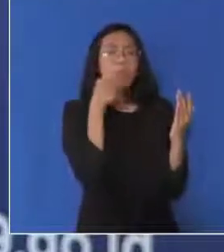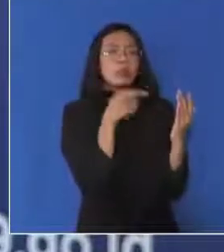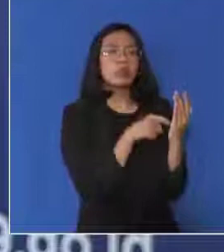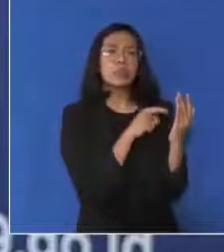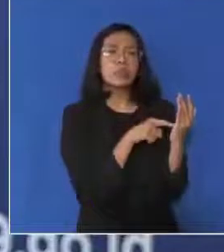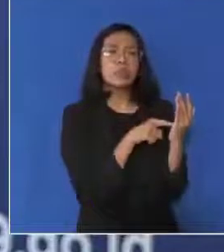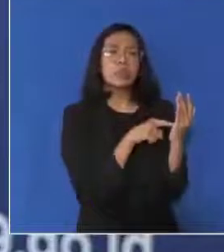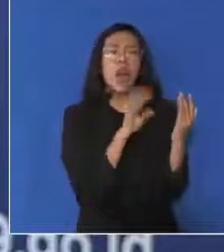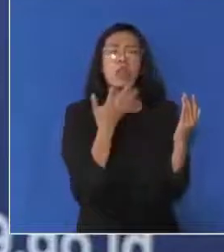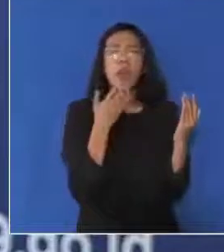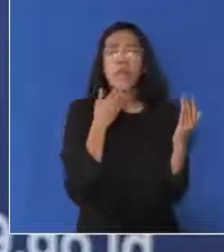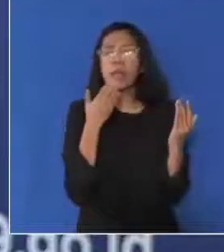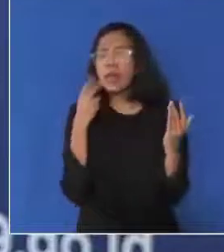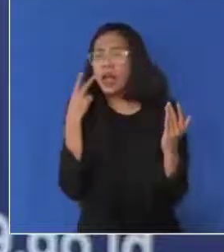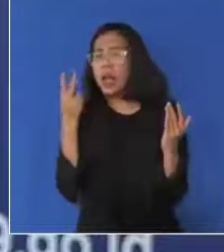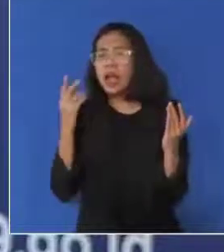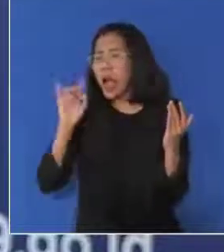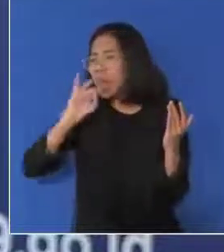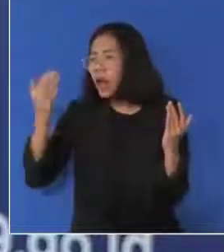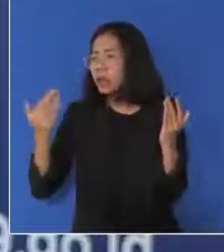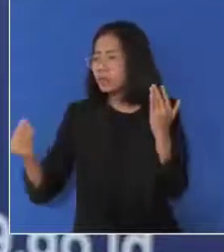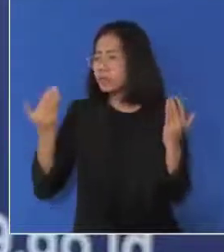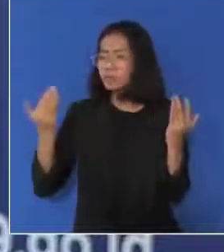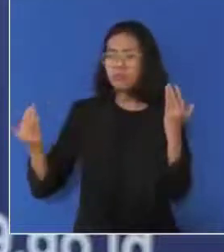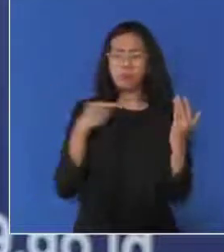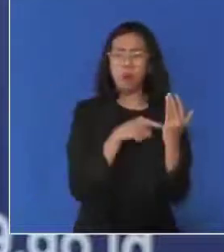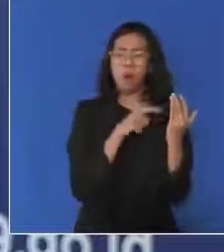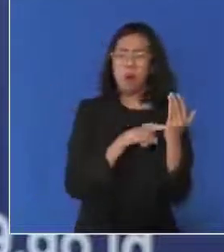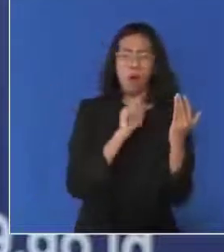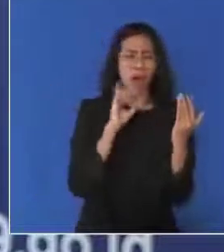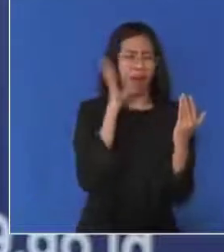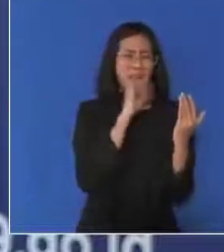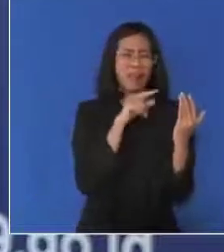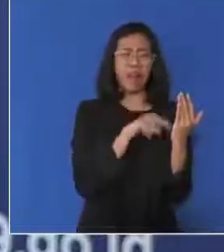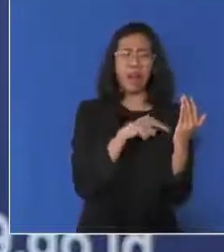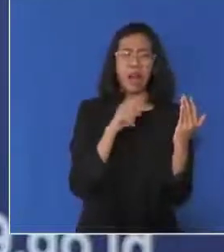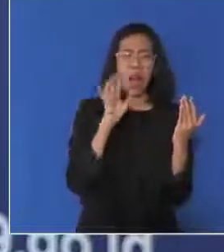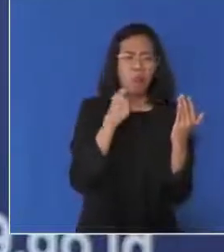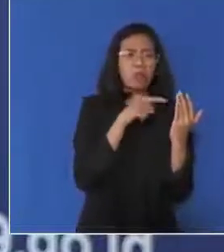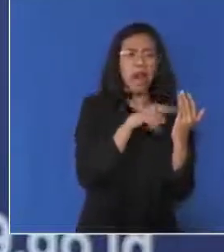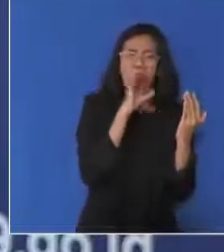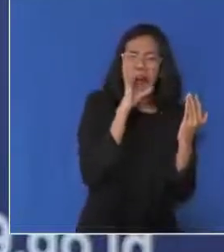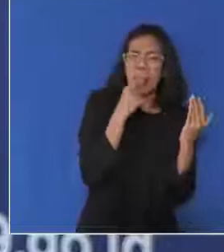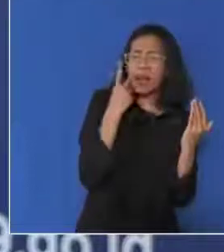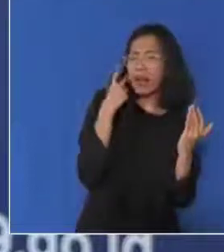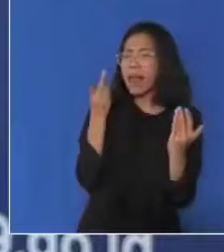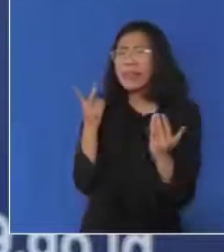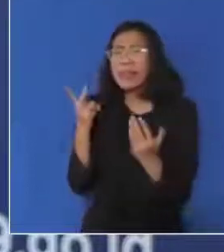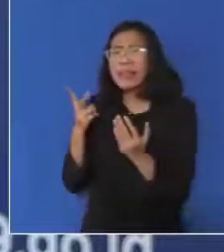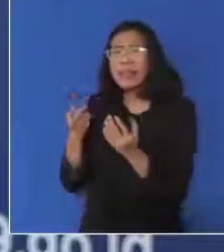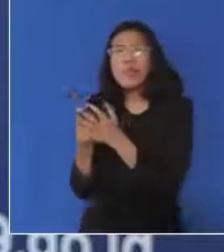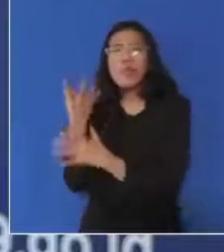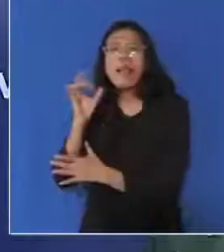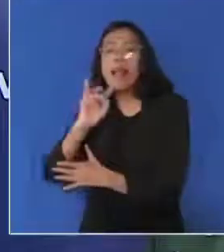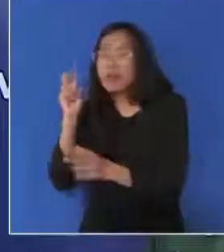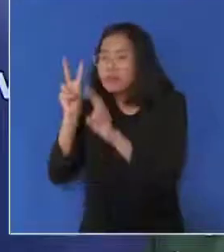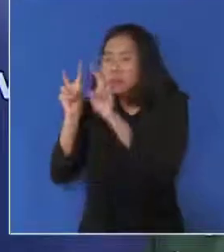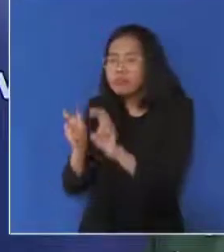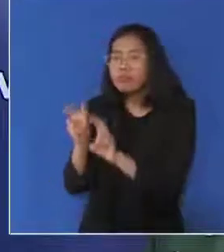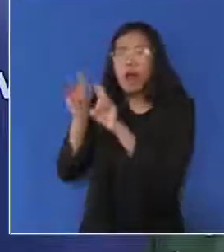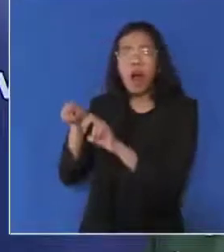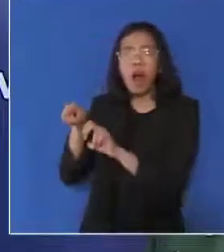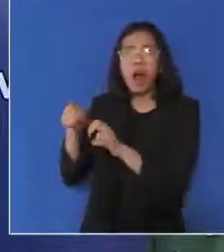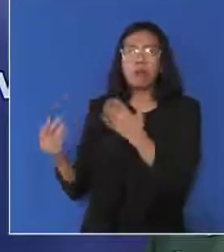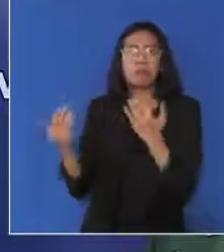berlawanan dengannya biasa kita baca selama ini di media massa Maka langsung kita cek atau seperti tadi kita anggap house kecuali